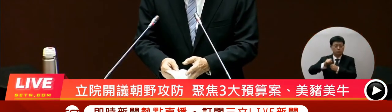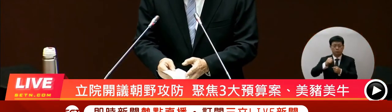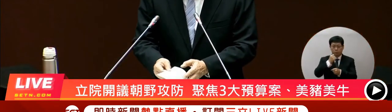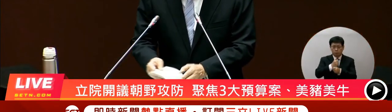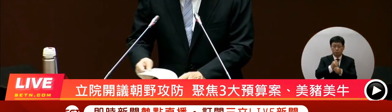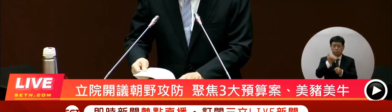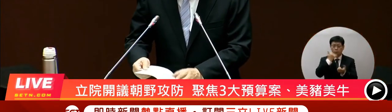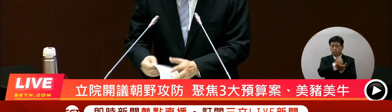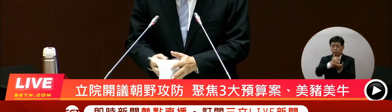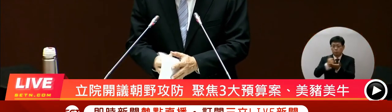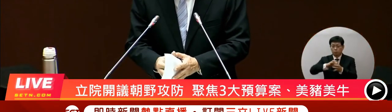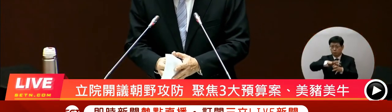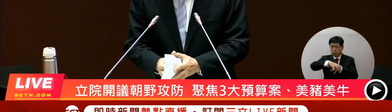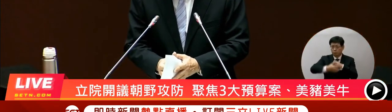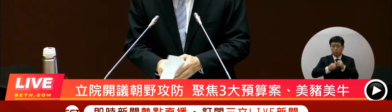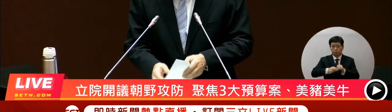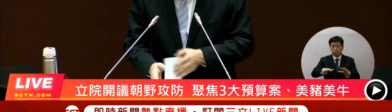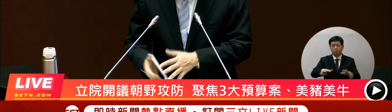往全世界。